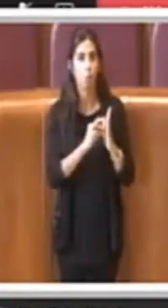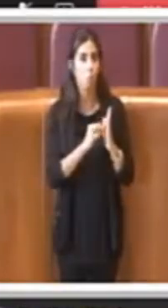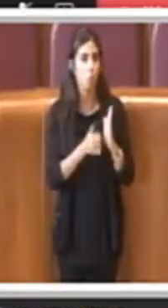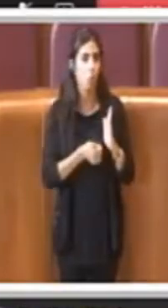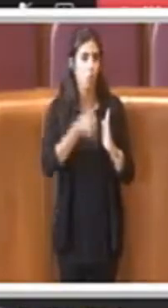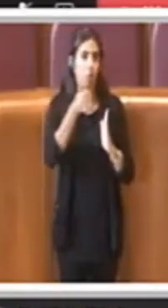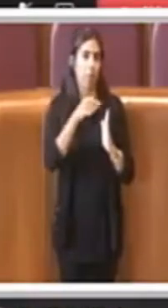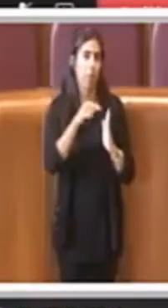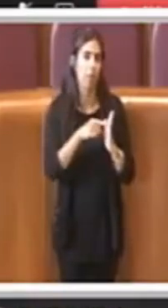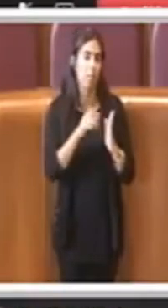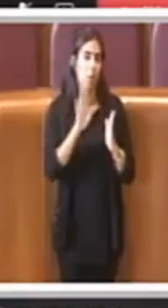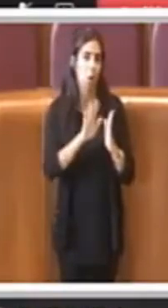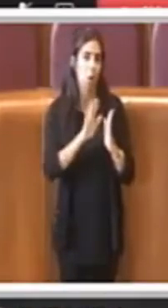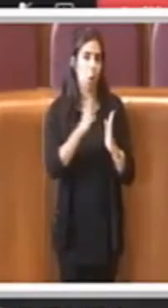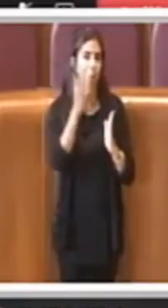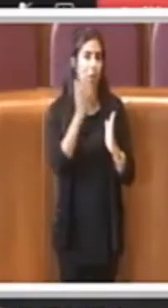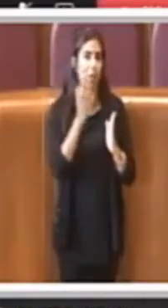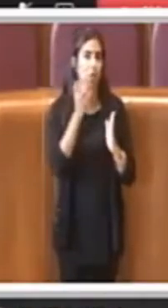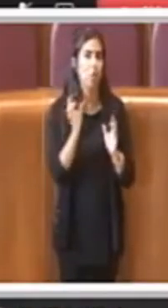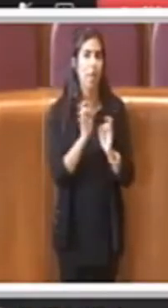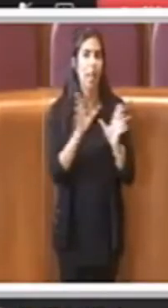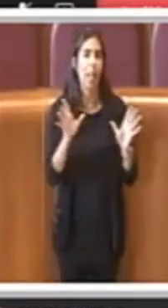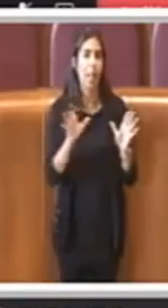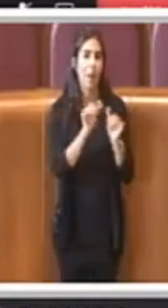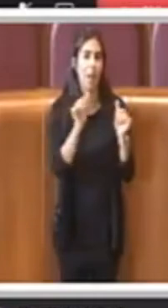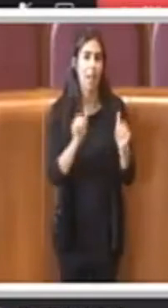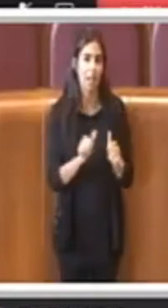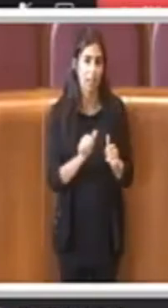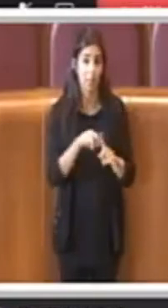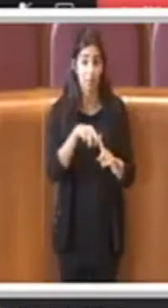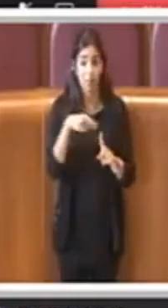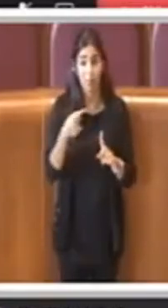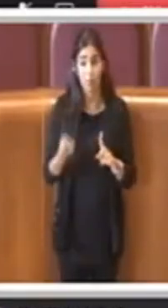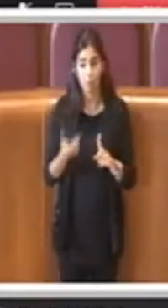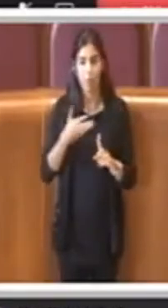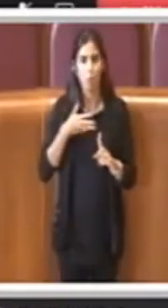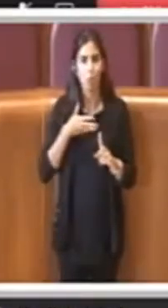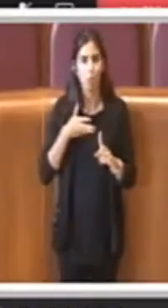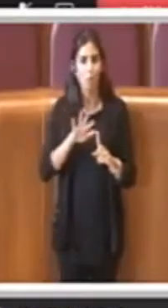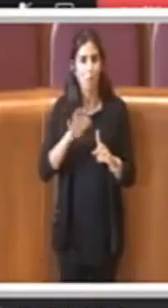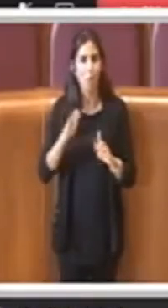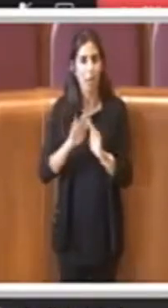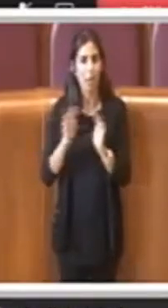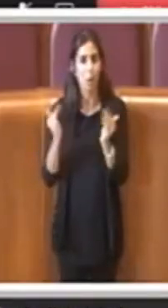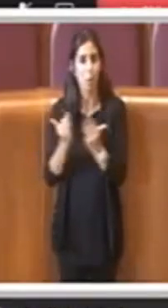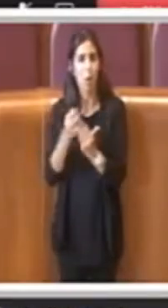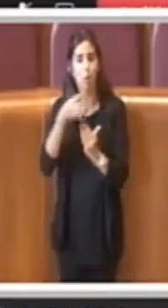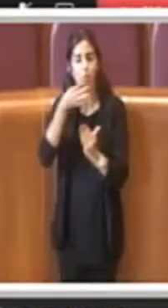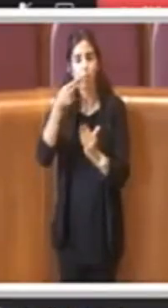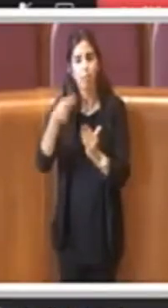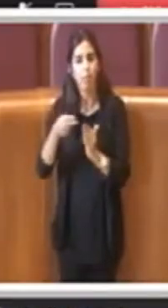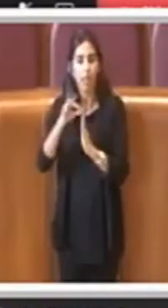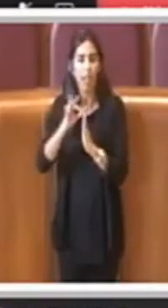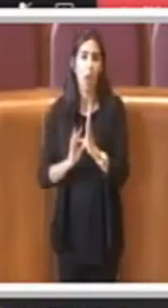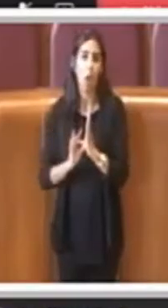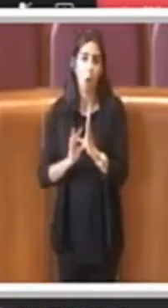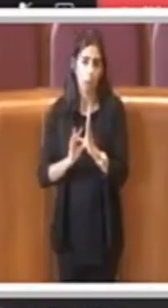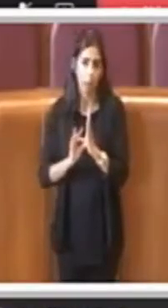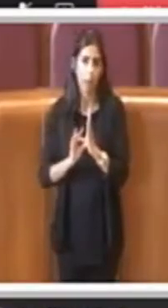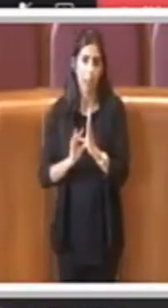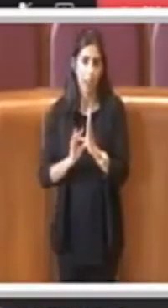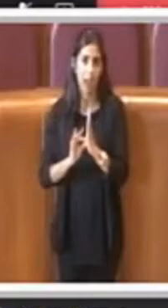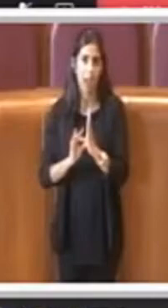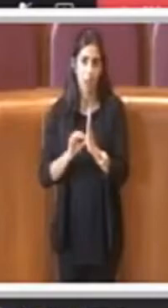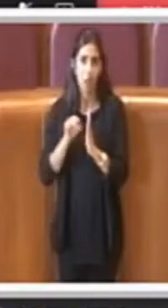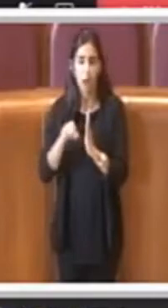liberismo, dall'altra abbiamo invece la regolamentazione, e quindi entrare nel merito dei temi e delle questioni e trovare un